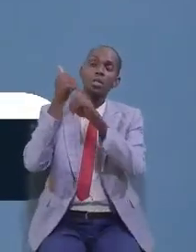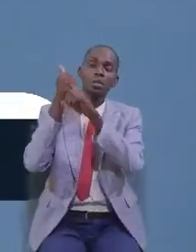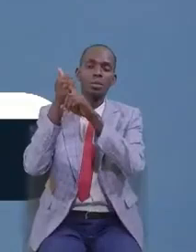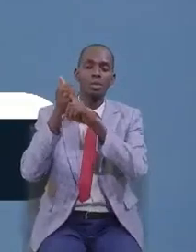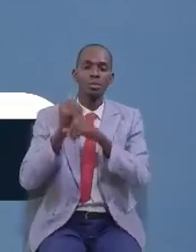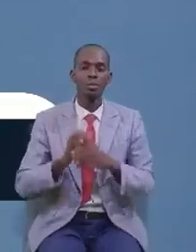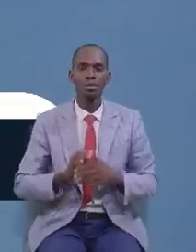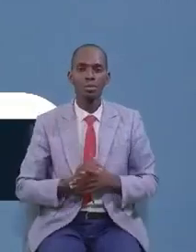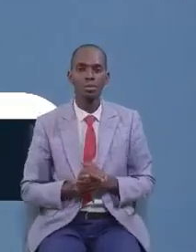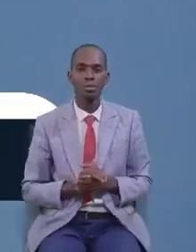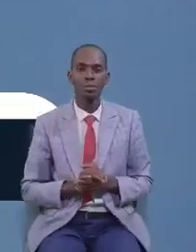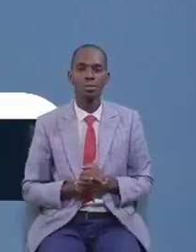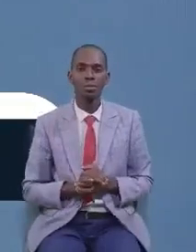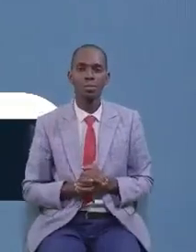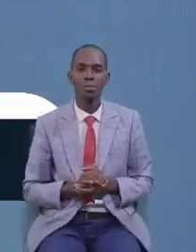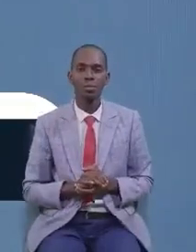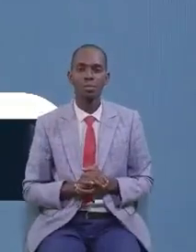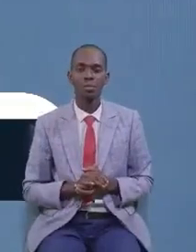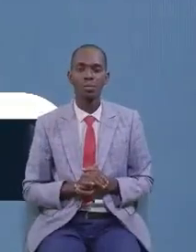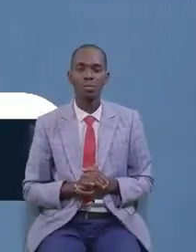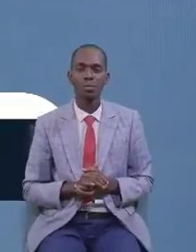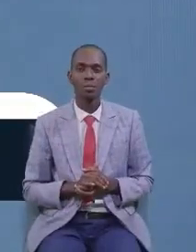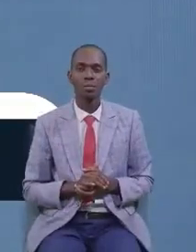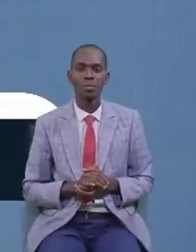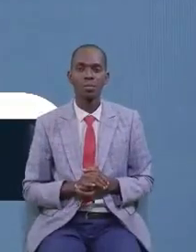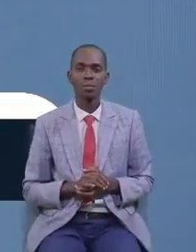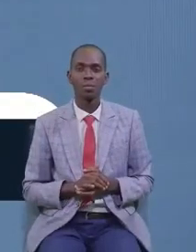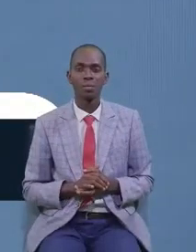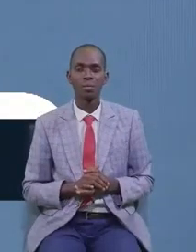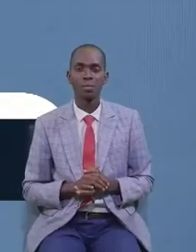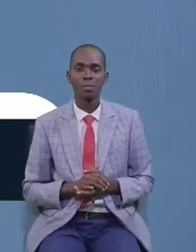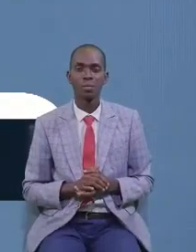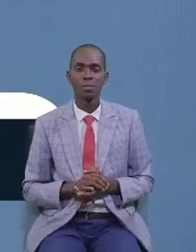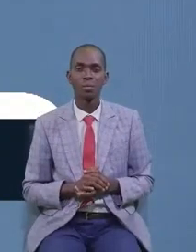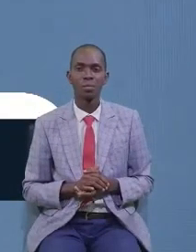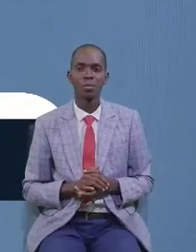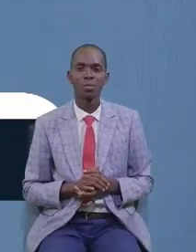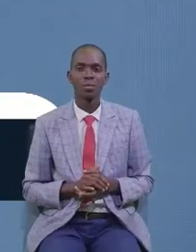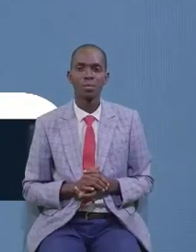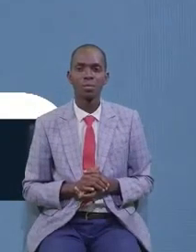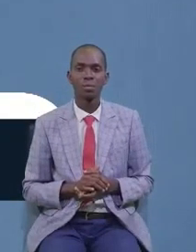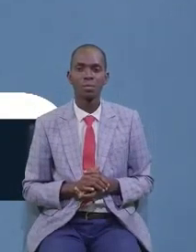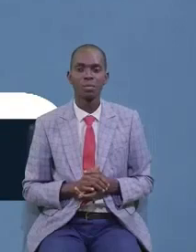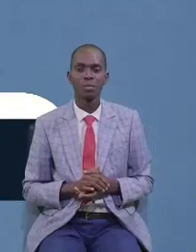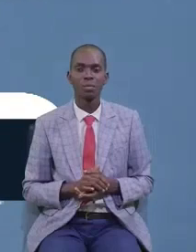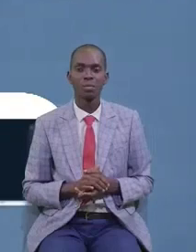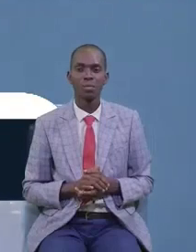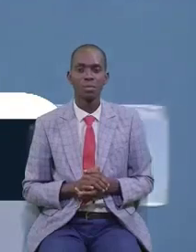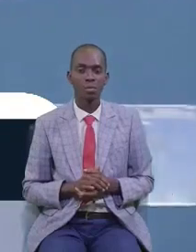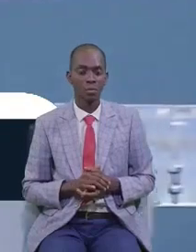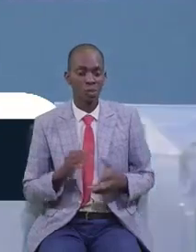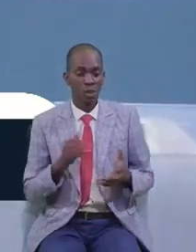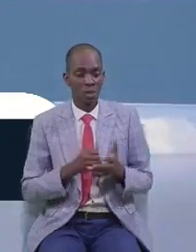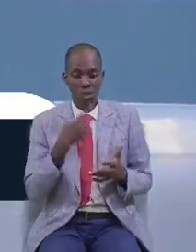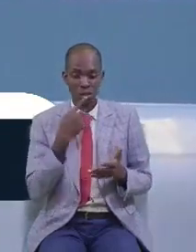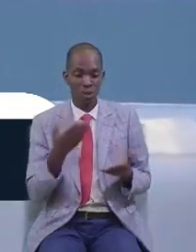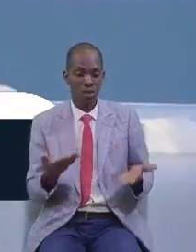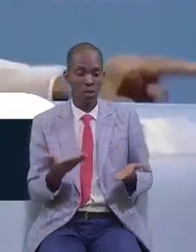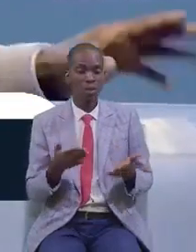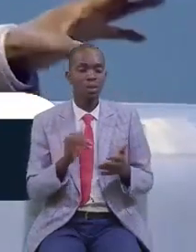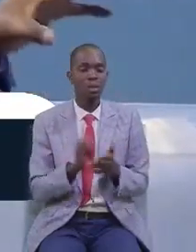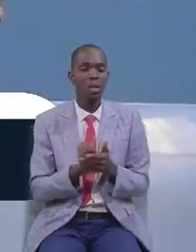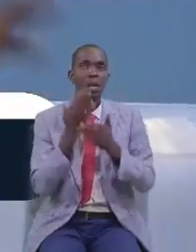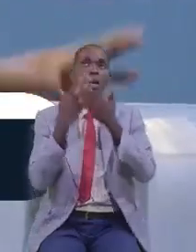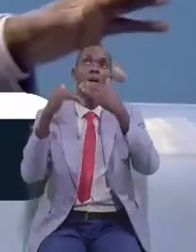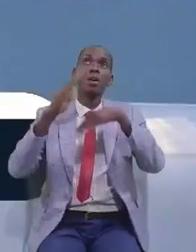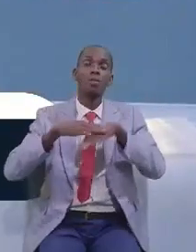ఎంత ప్రాముఖ్యమైనదంటే తన్ను తాను వాక్యముగా ఆయన నిత్యత్వముతో గుర్తించుకున్నారు. He even says, heaven and earth shall pass away,